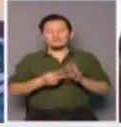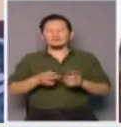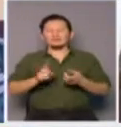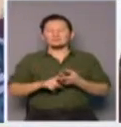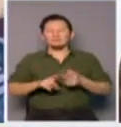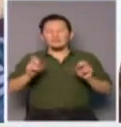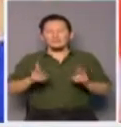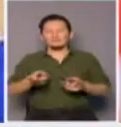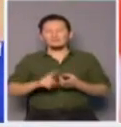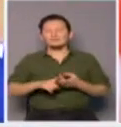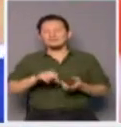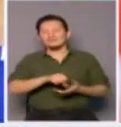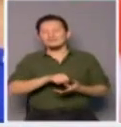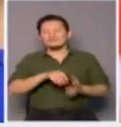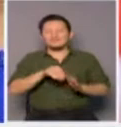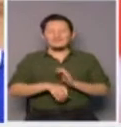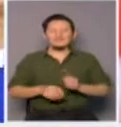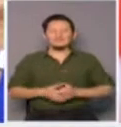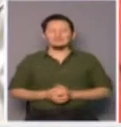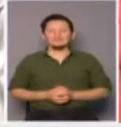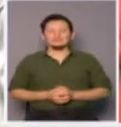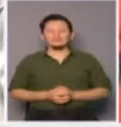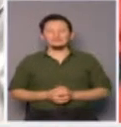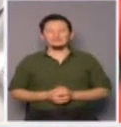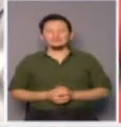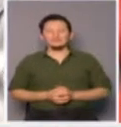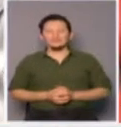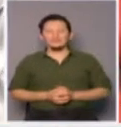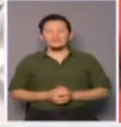пожелали удачи начинающему предпринимателю.